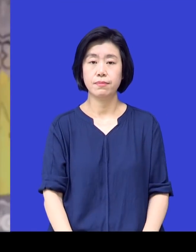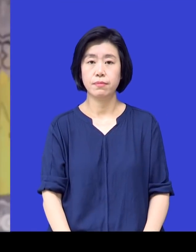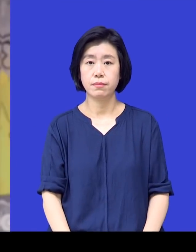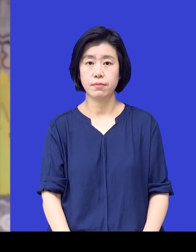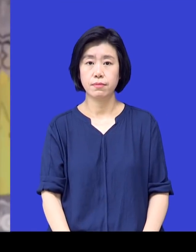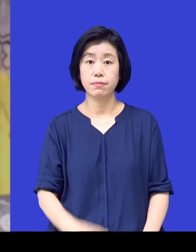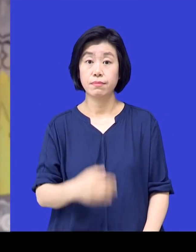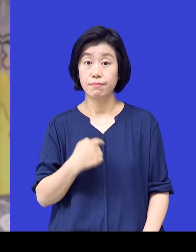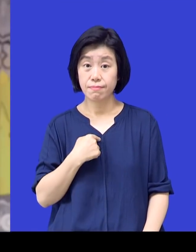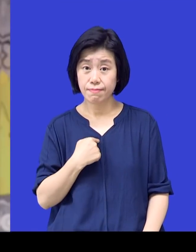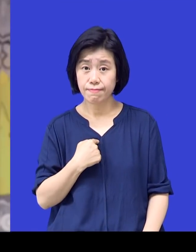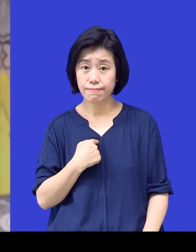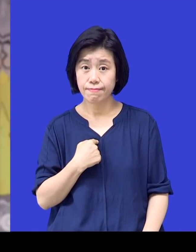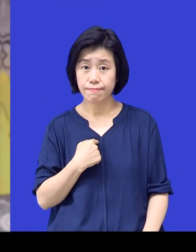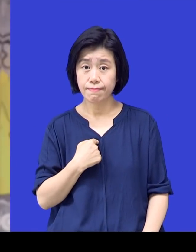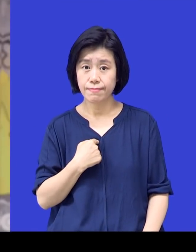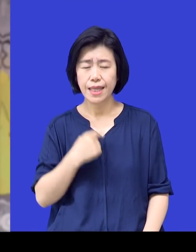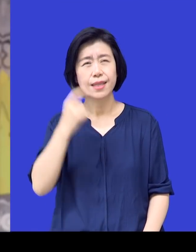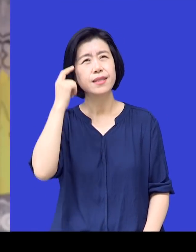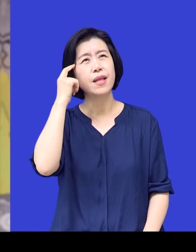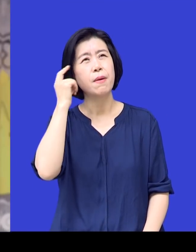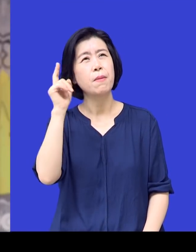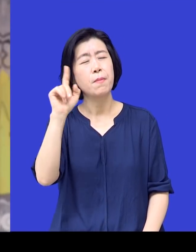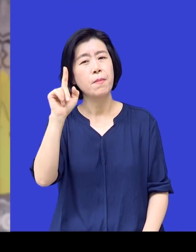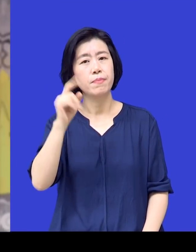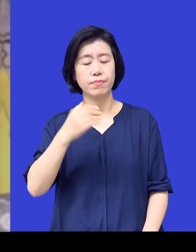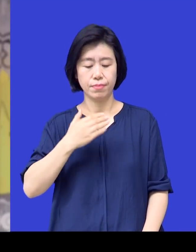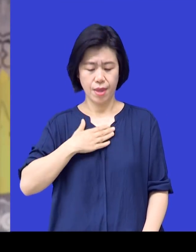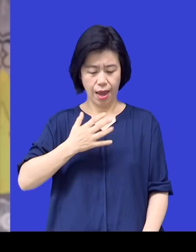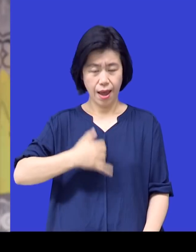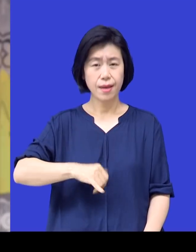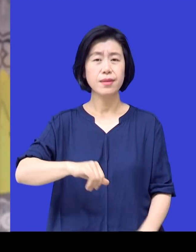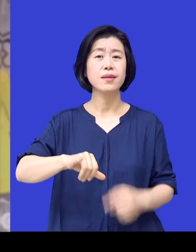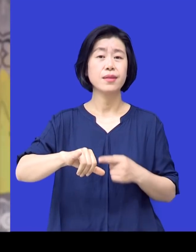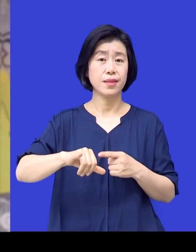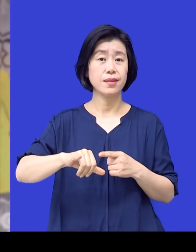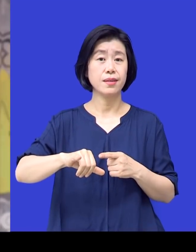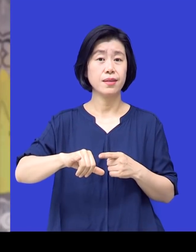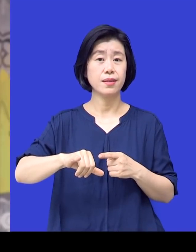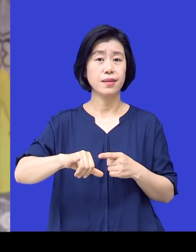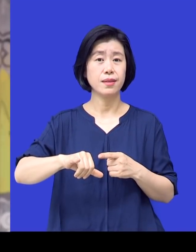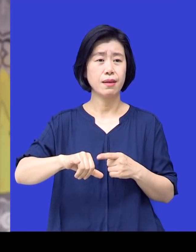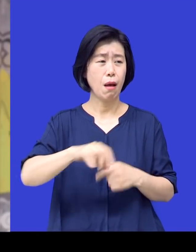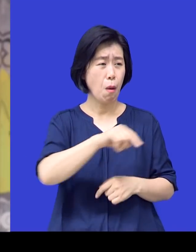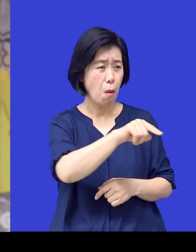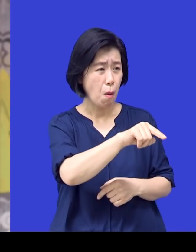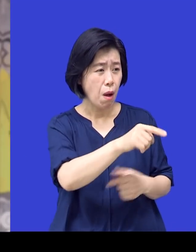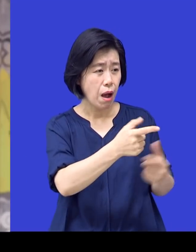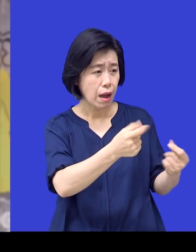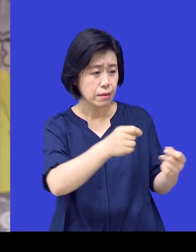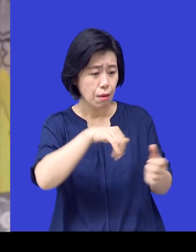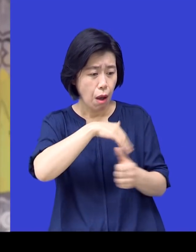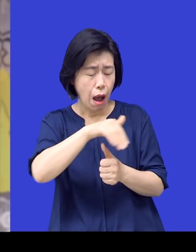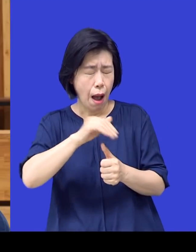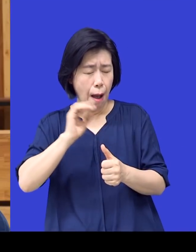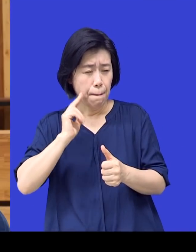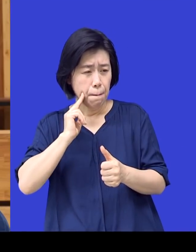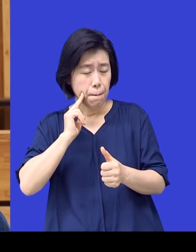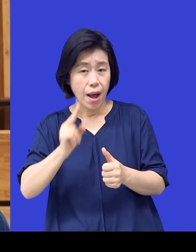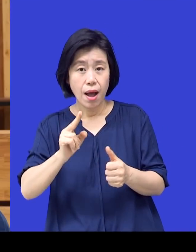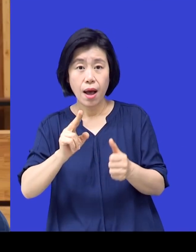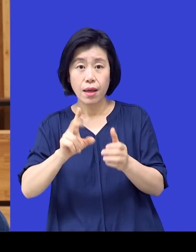나는 한순간 또 만약에 내 아이가 그런 상황에서 산다면 나는 감당을 못할 것